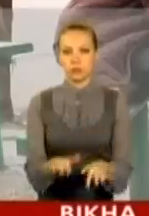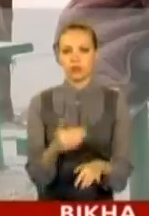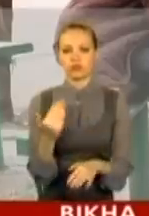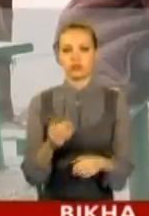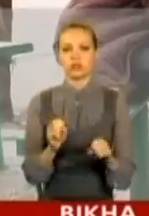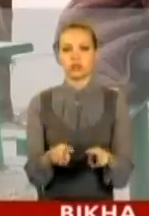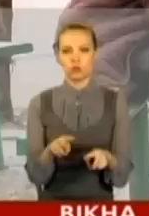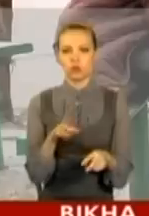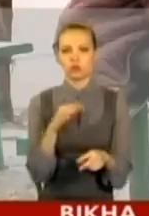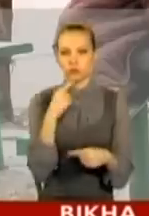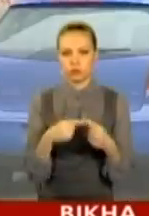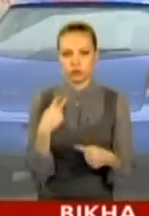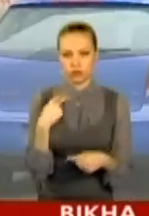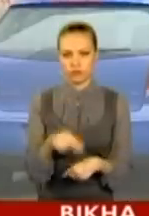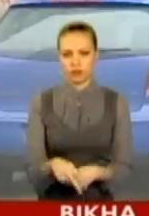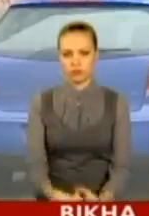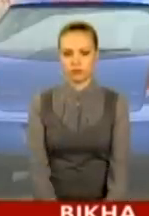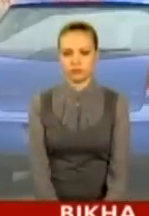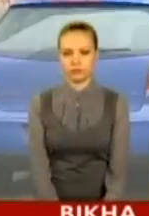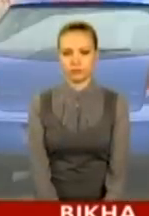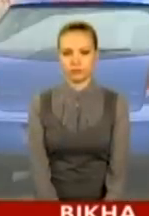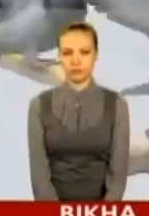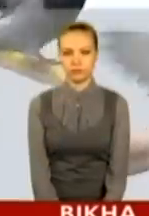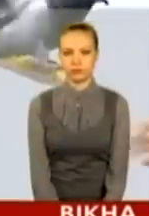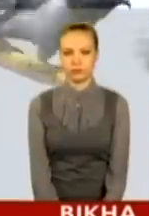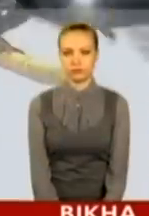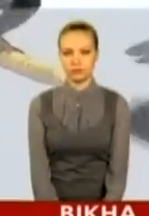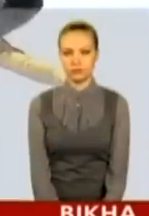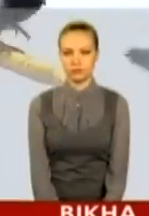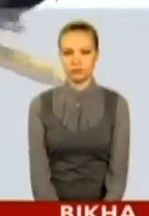загрожує пожиттєвий термін. Тетяна Милимка, Олекса Сорокін, програма «Вікна», СТБ.